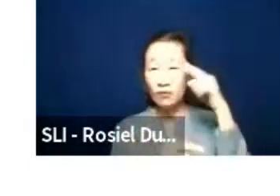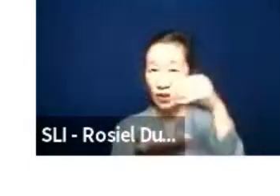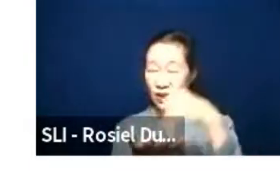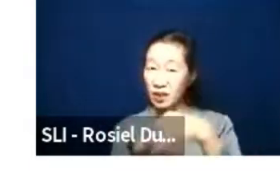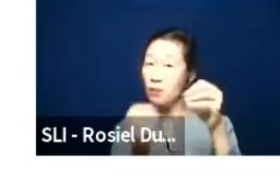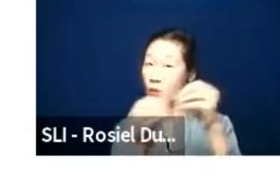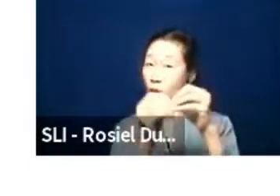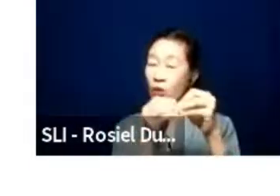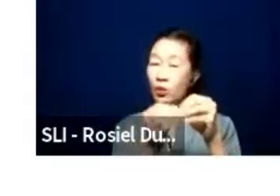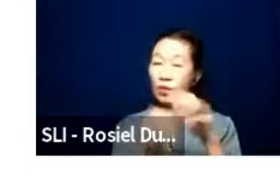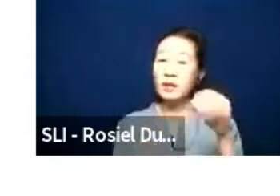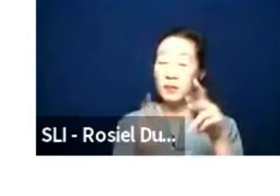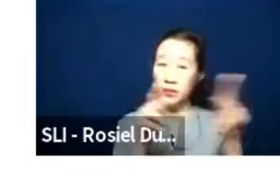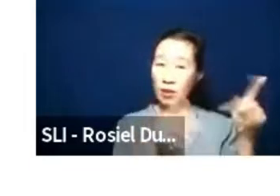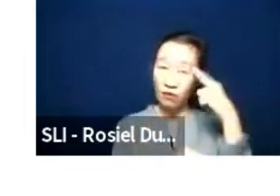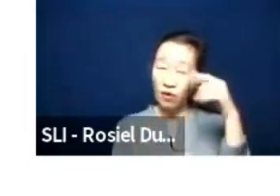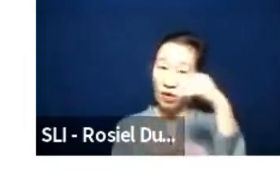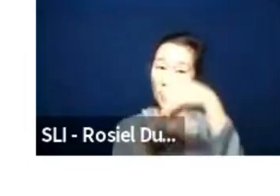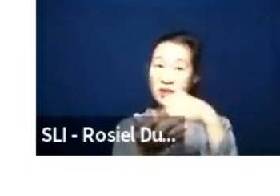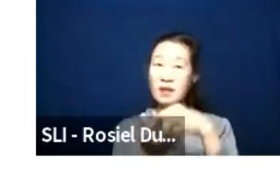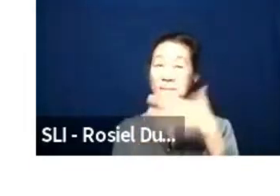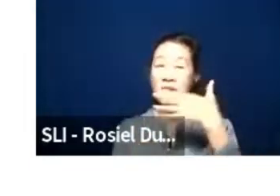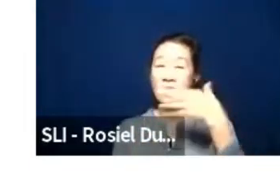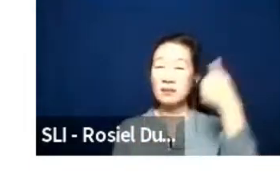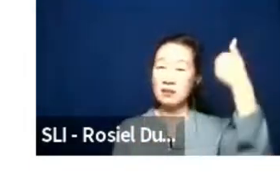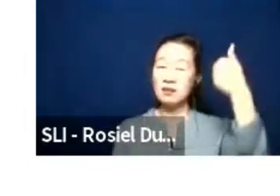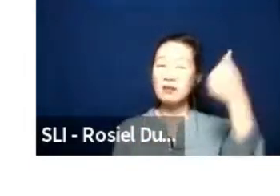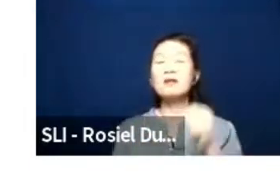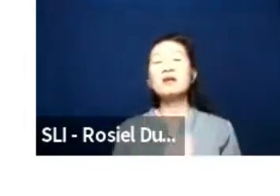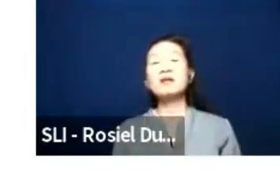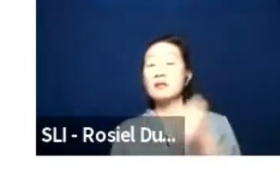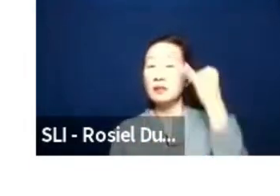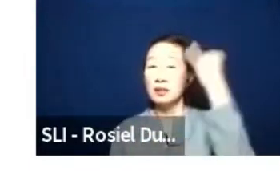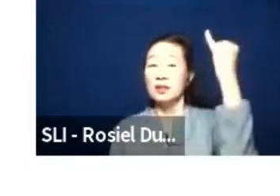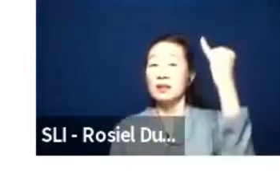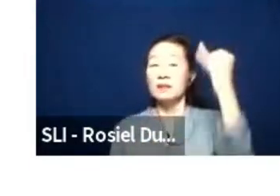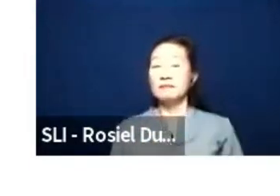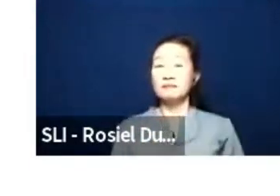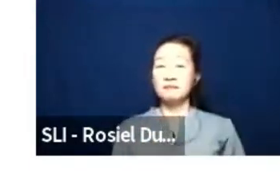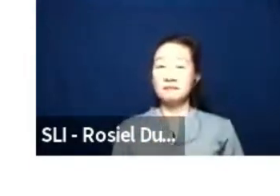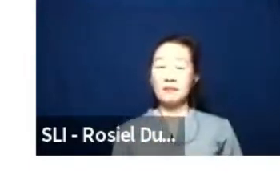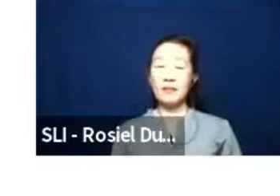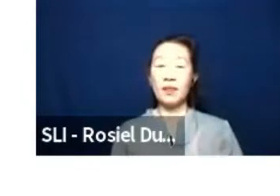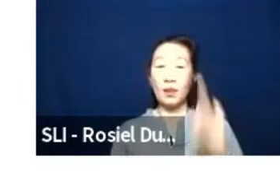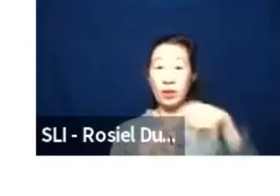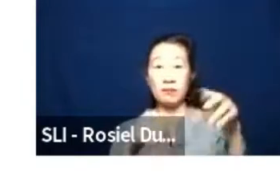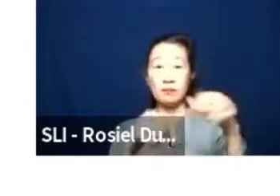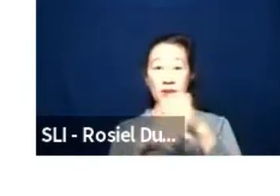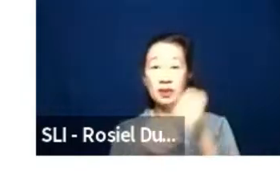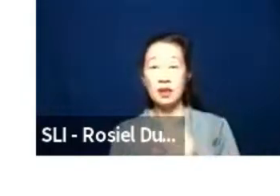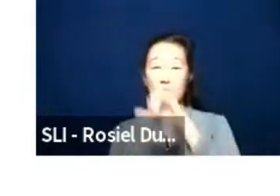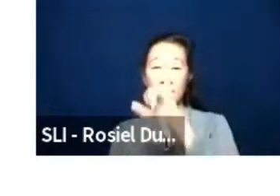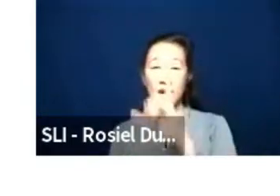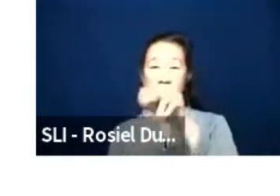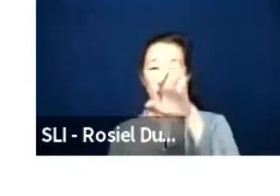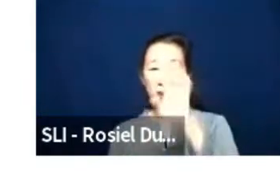more, no? And prepare for it better. So, ideally, pag gumagawa ng IEP,